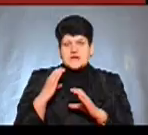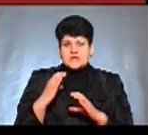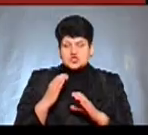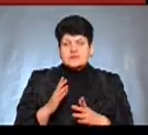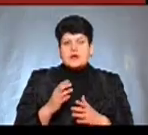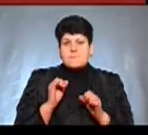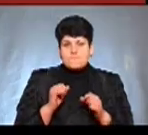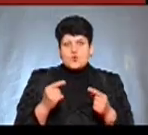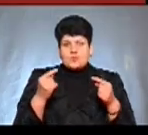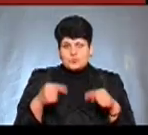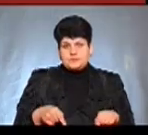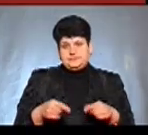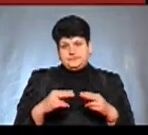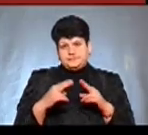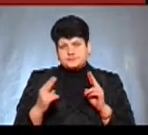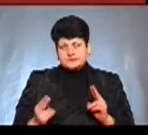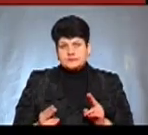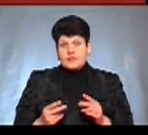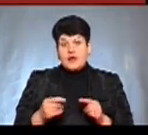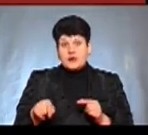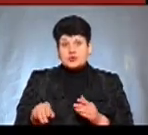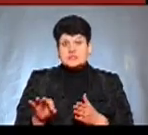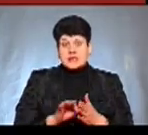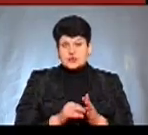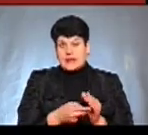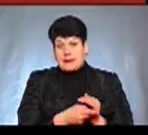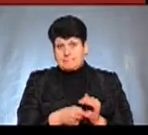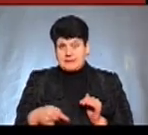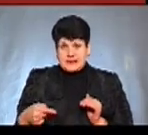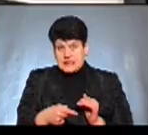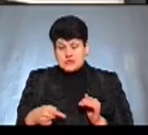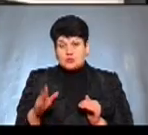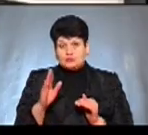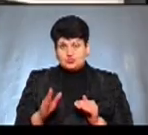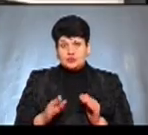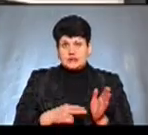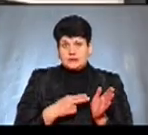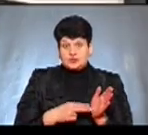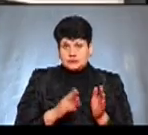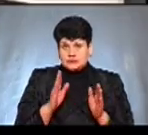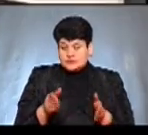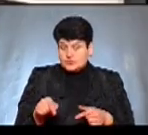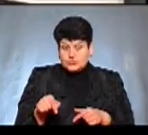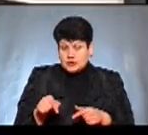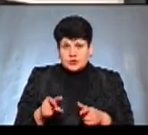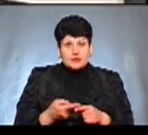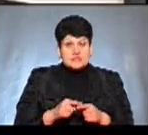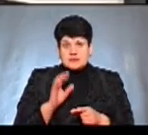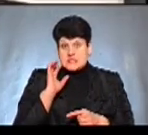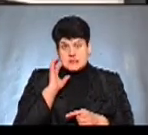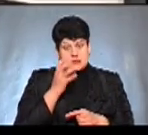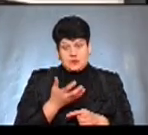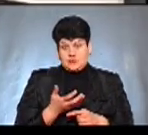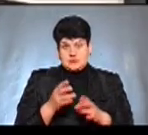обвалити конструкції. Якщо ще одночасно знизу буде проходити залізничний состав, то це може бути надзвичайно серйозна аварія